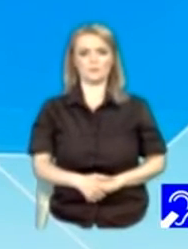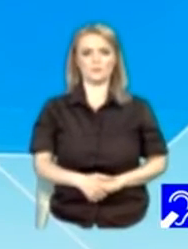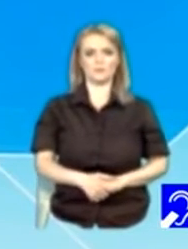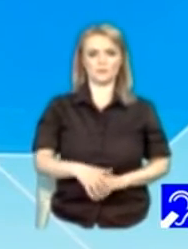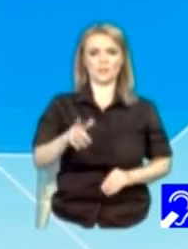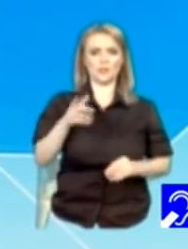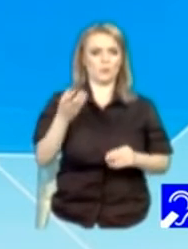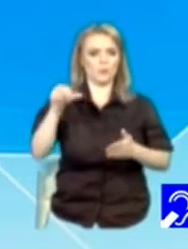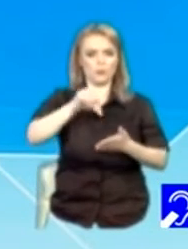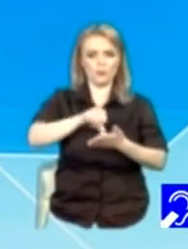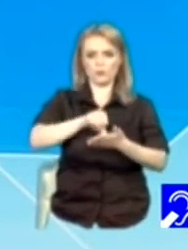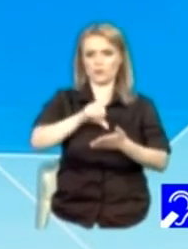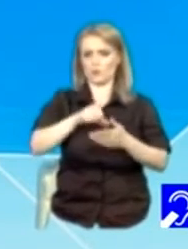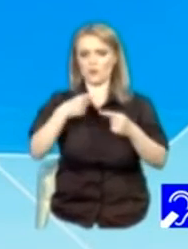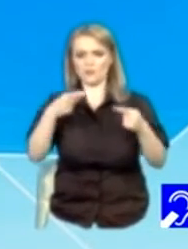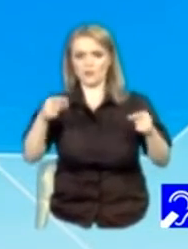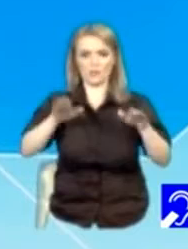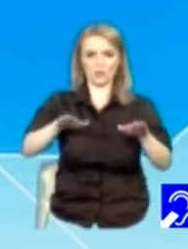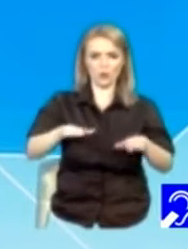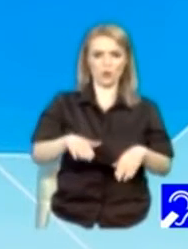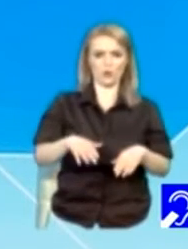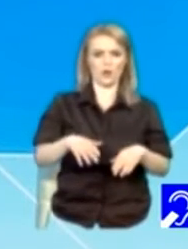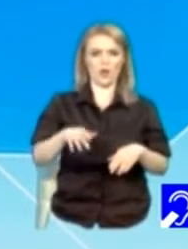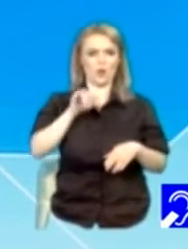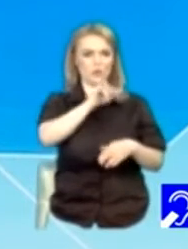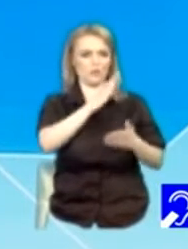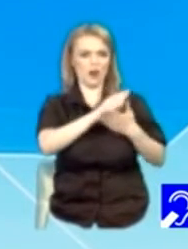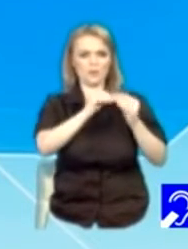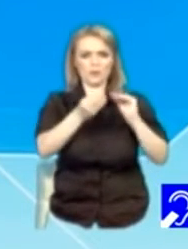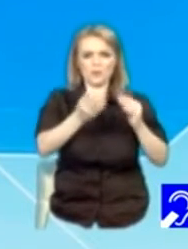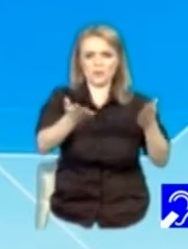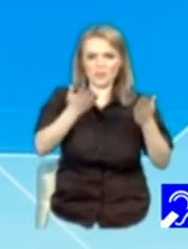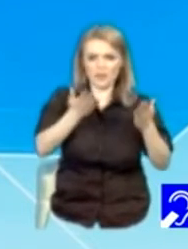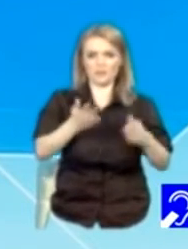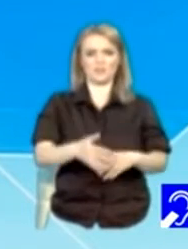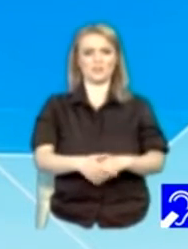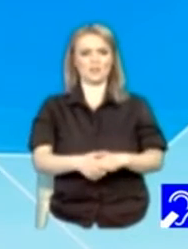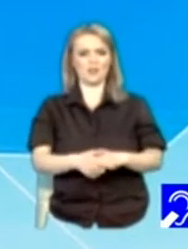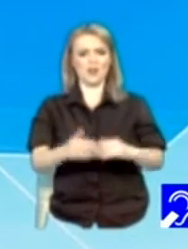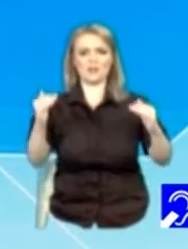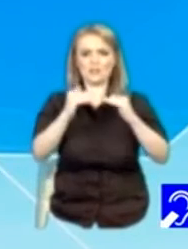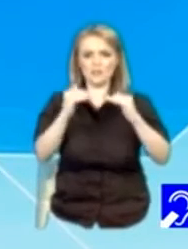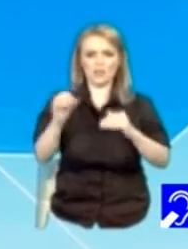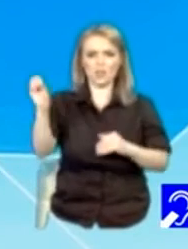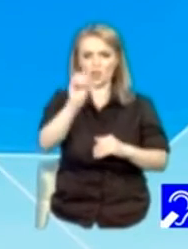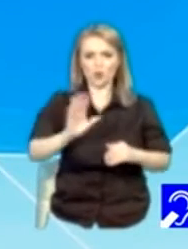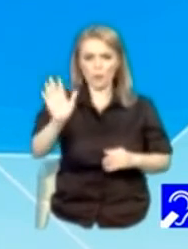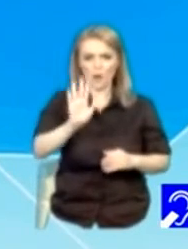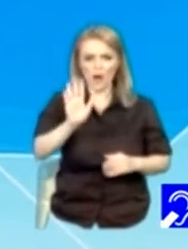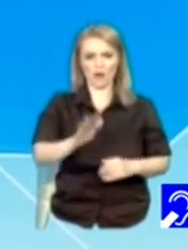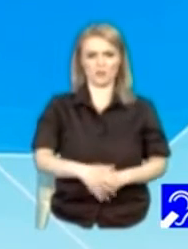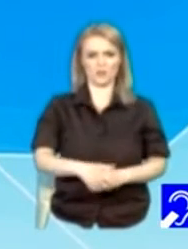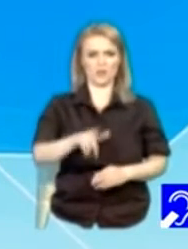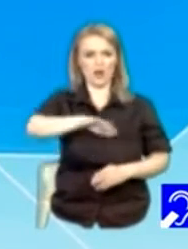post de comentator politic în Republica Moldova, având probleme clare de integritate la nivel european, pentru că